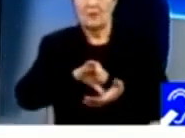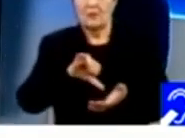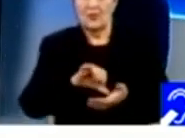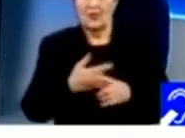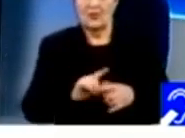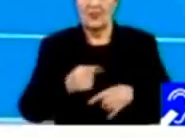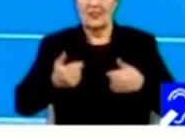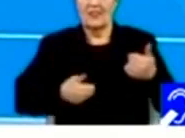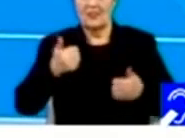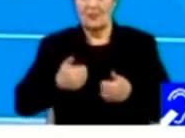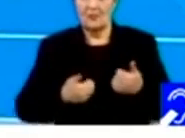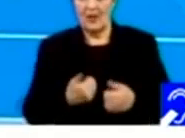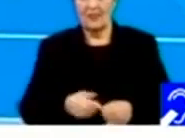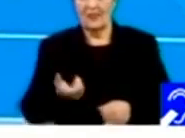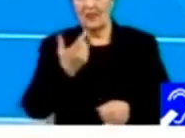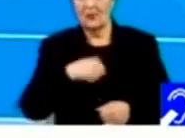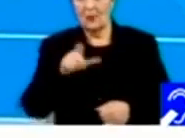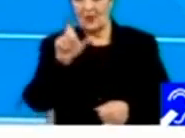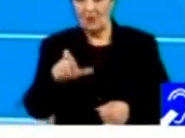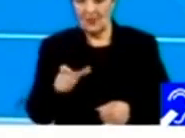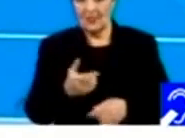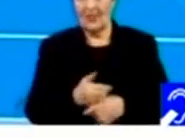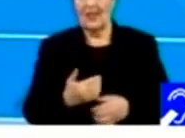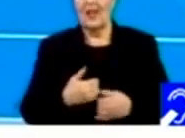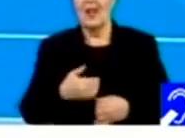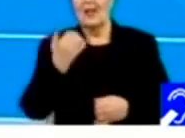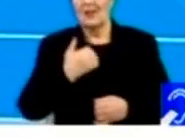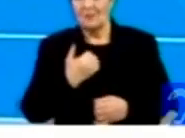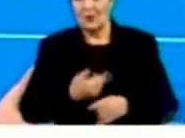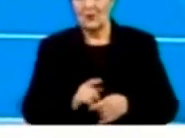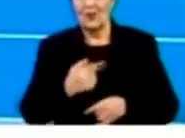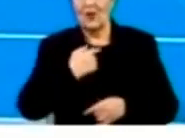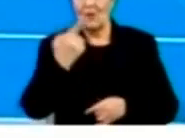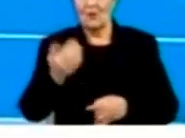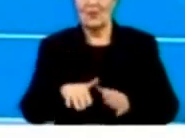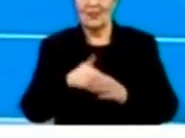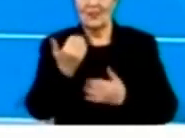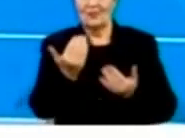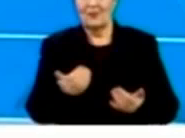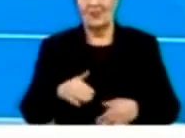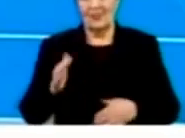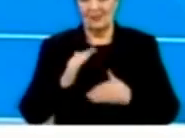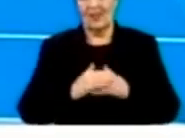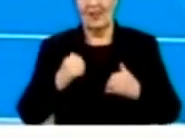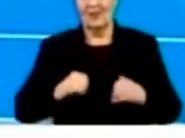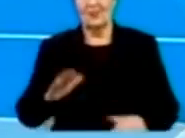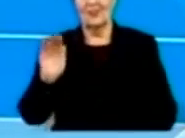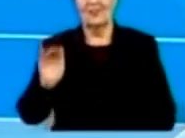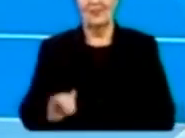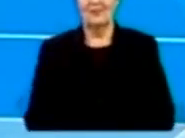această dezbatere. Domnilor și dumneavoastră, vă mulțumesc pentru atenție. Pe 3 noiembrie ieșiți la vot, alegerea va aparține. O seară liniștită.